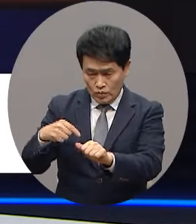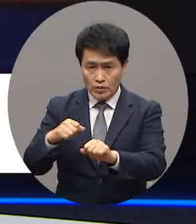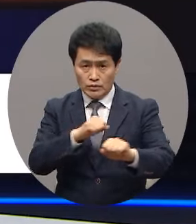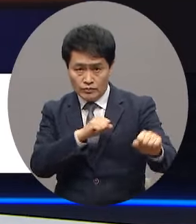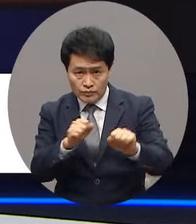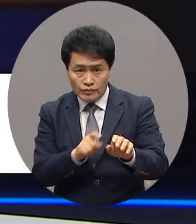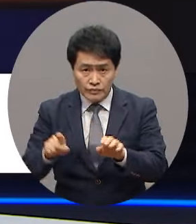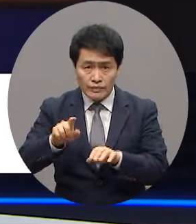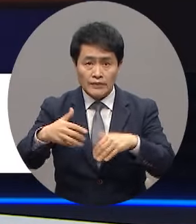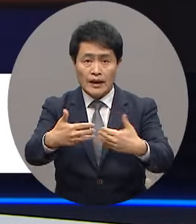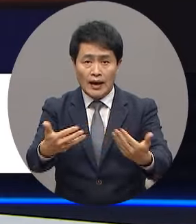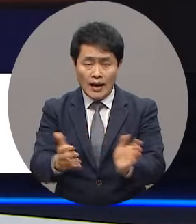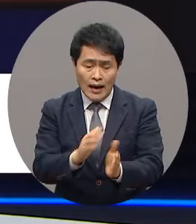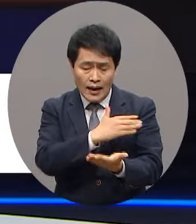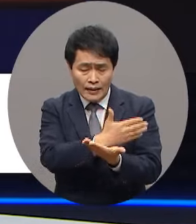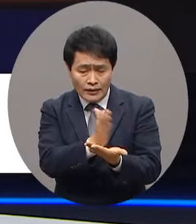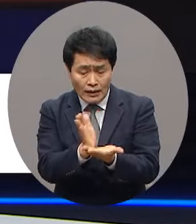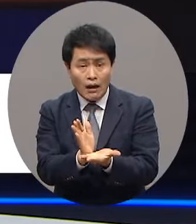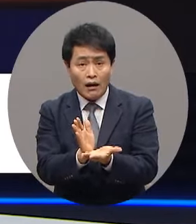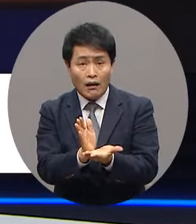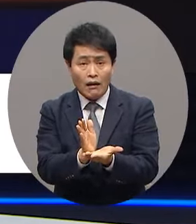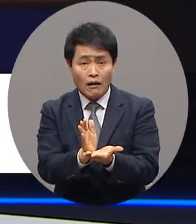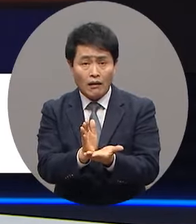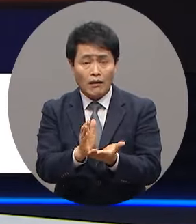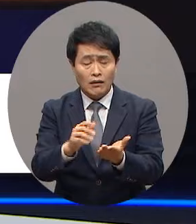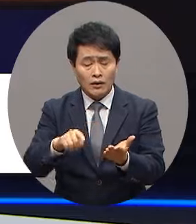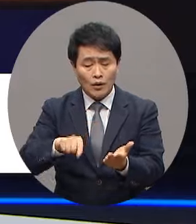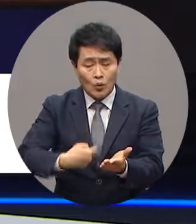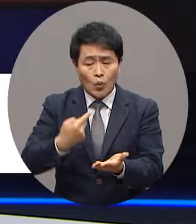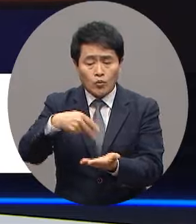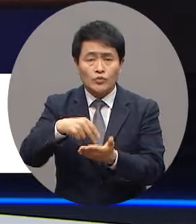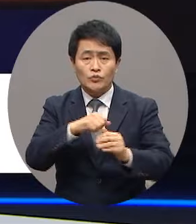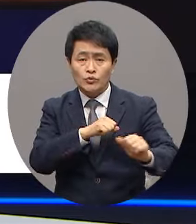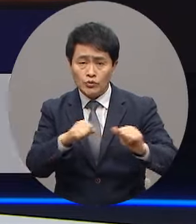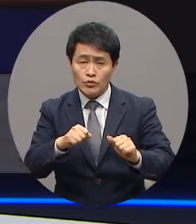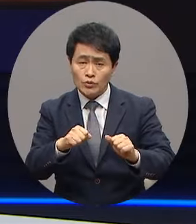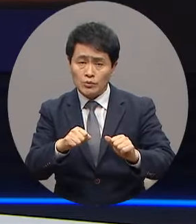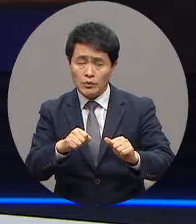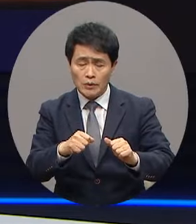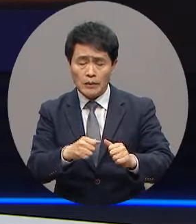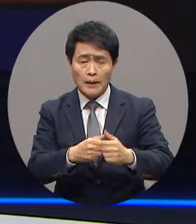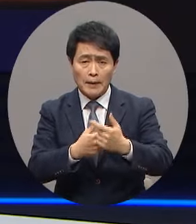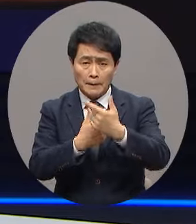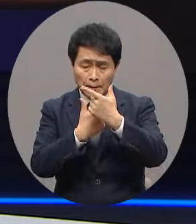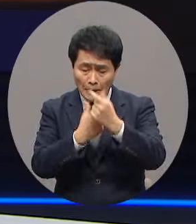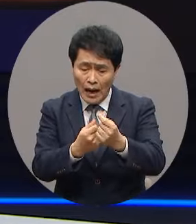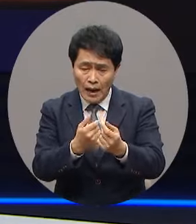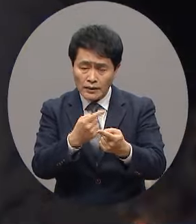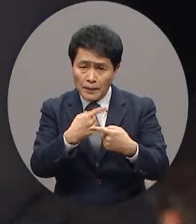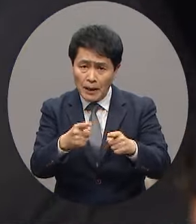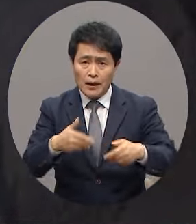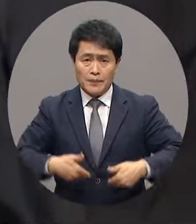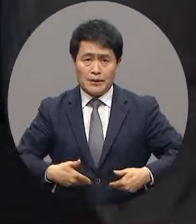있었다며 다양한 형태의 독립운동이 합당한 평가를 받아야 한다고 밝혔습니다. 김민창 기자의 보도입니다.